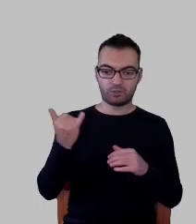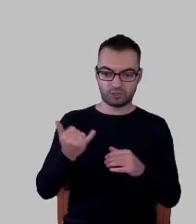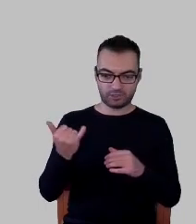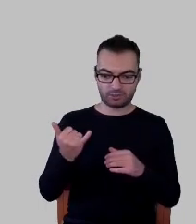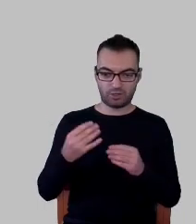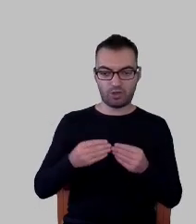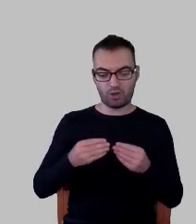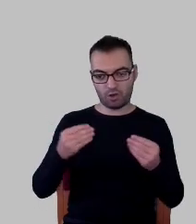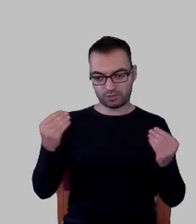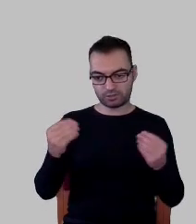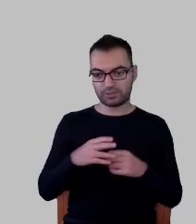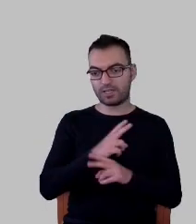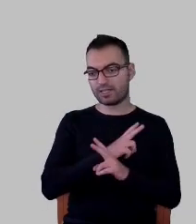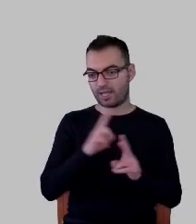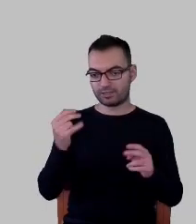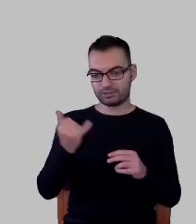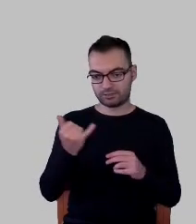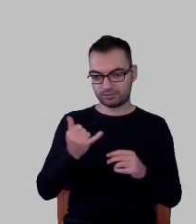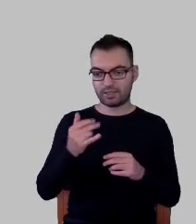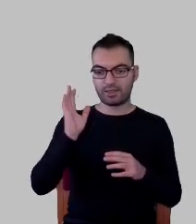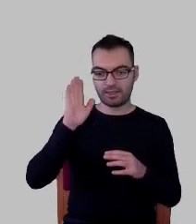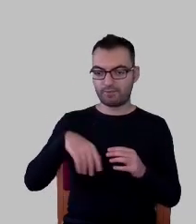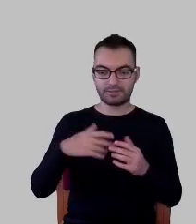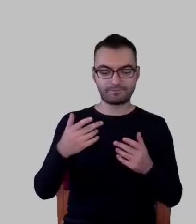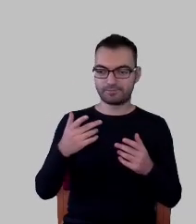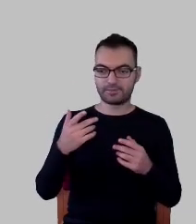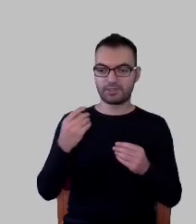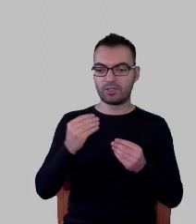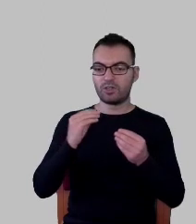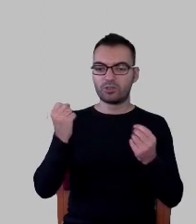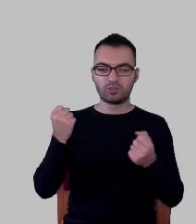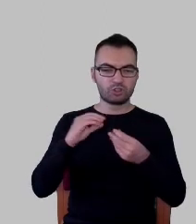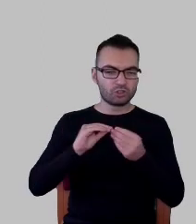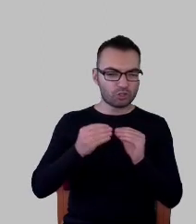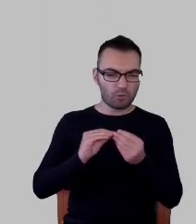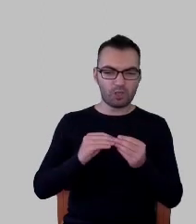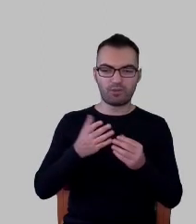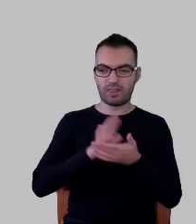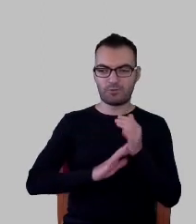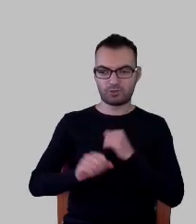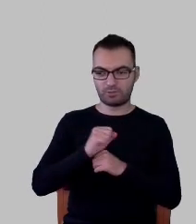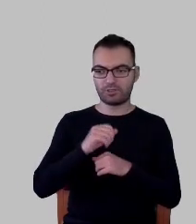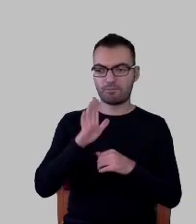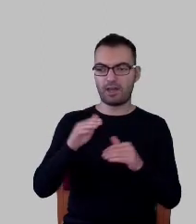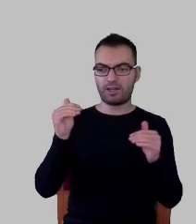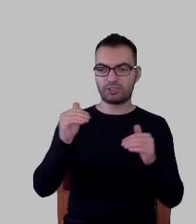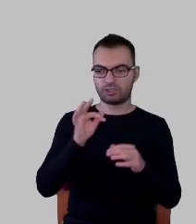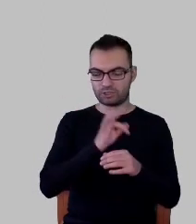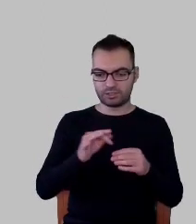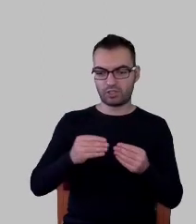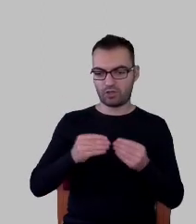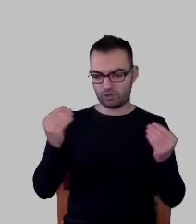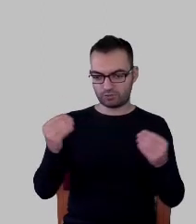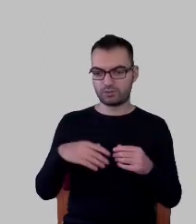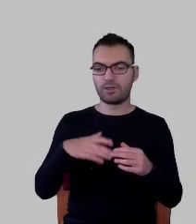się rozwija. Każde dziecko, nawet z najbardziej złożonymi niepełnosprawnościami, ma potencjał rozwojowy, ma